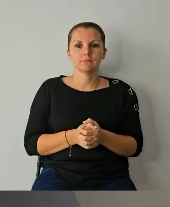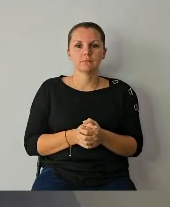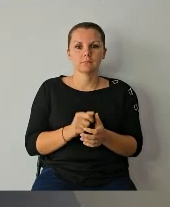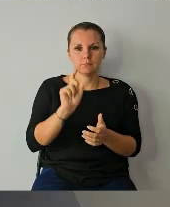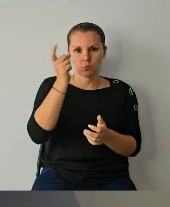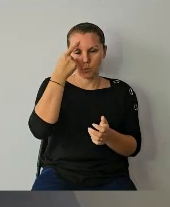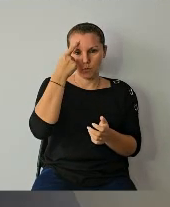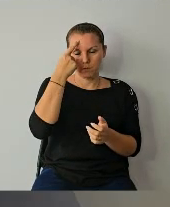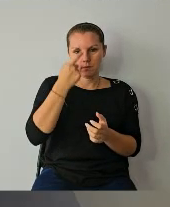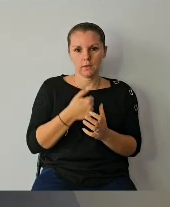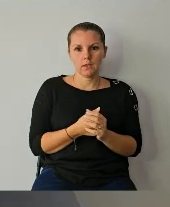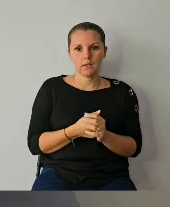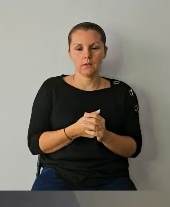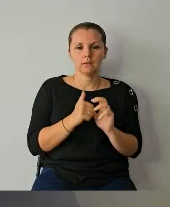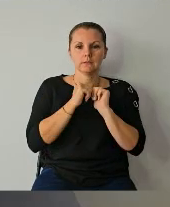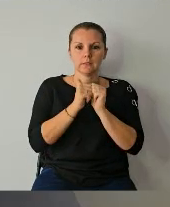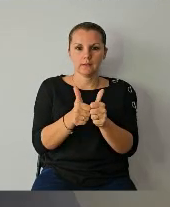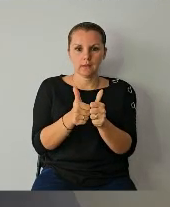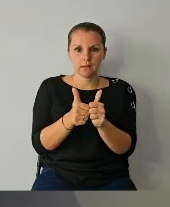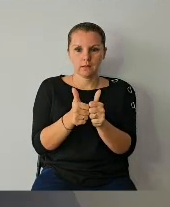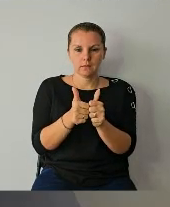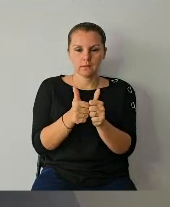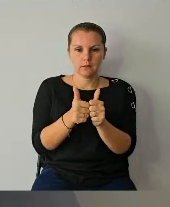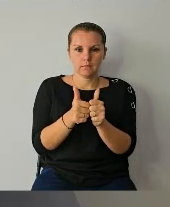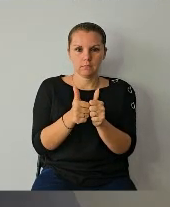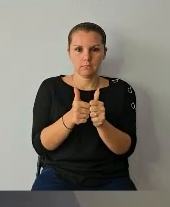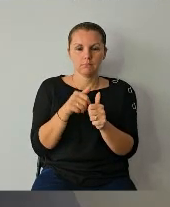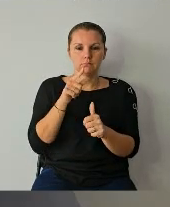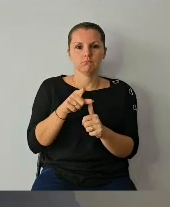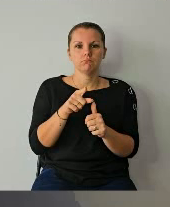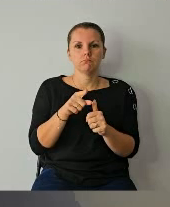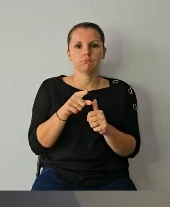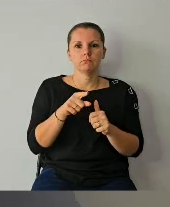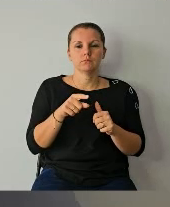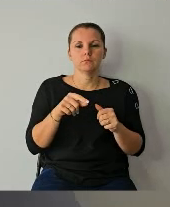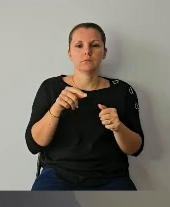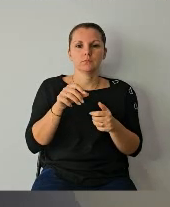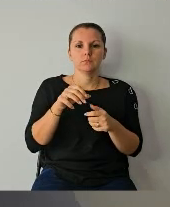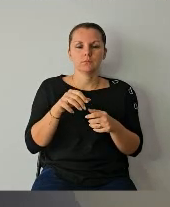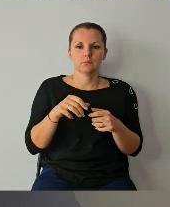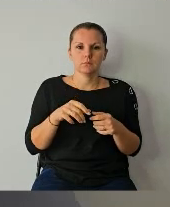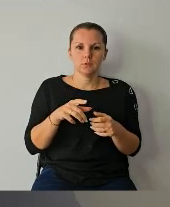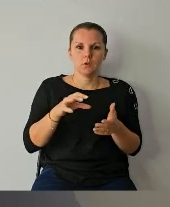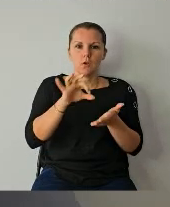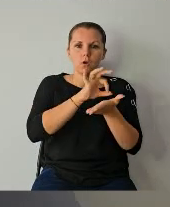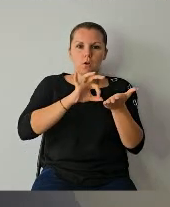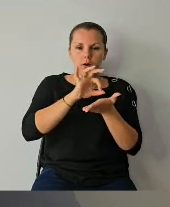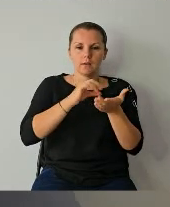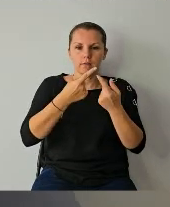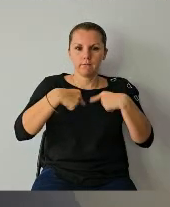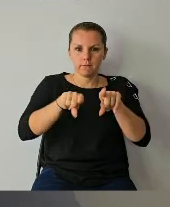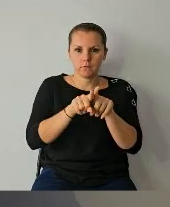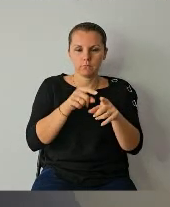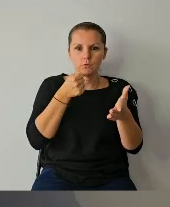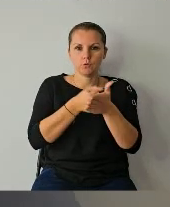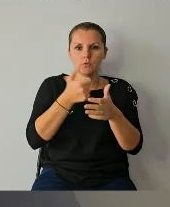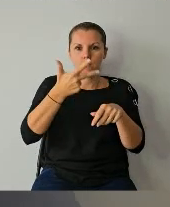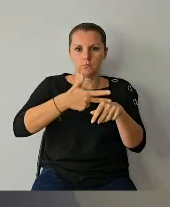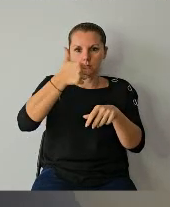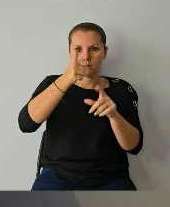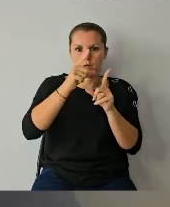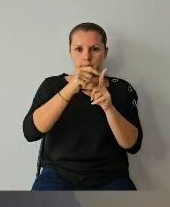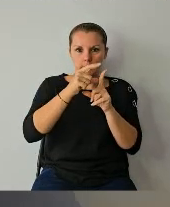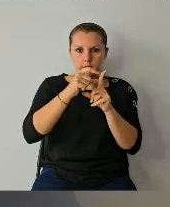Główne zadania to organ wykonawczy jednostki samorządu terytorialnego w terminie do 31